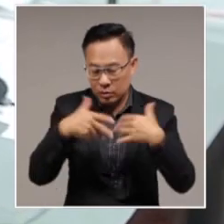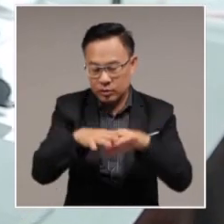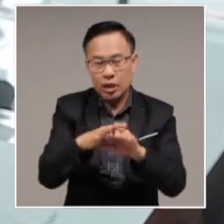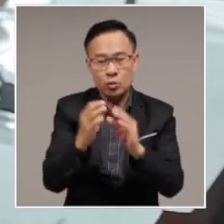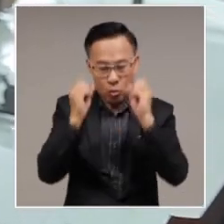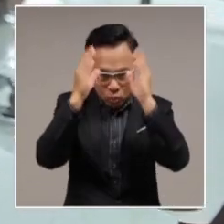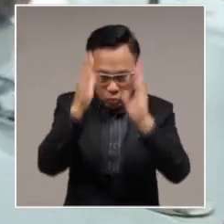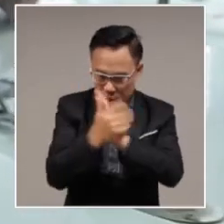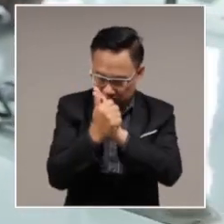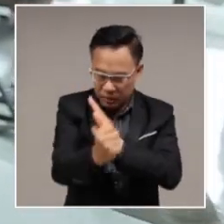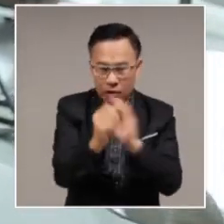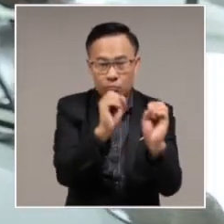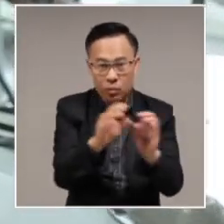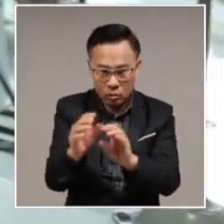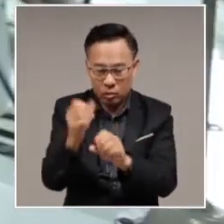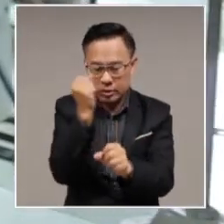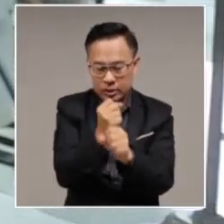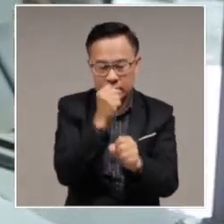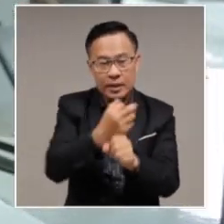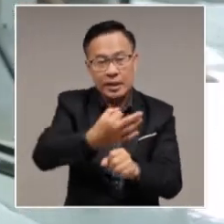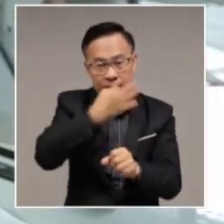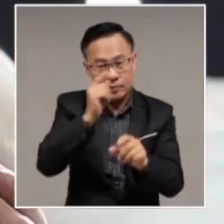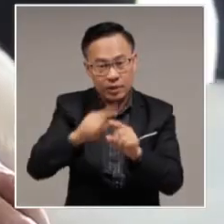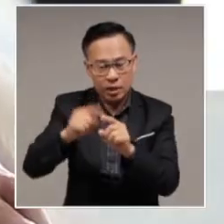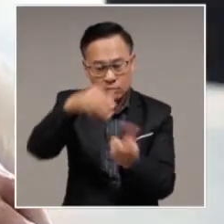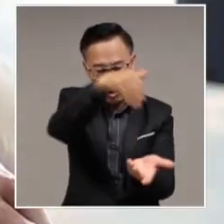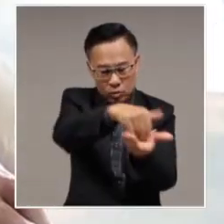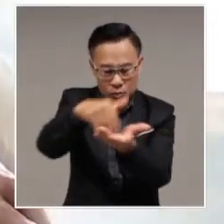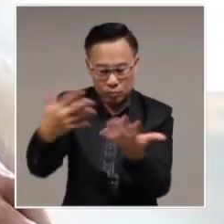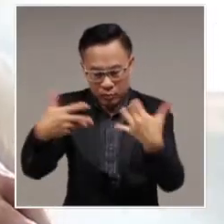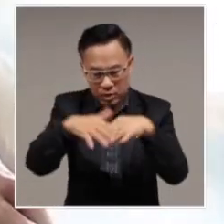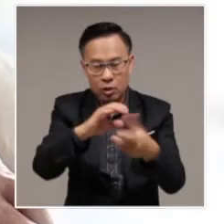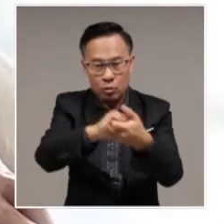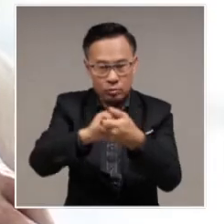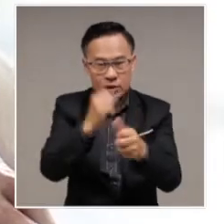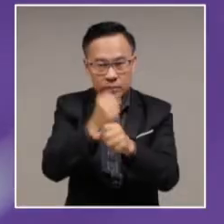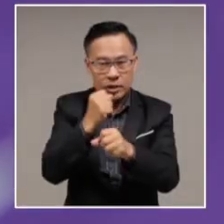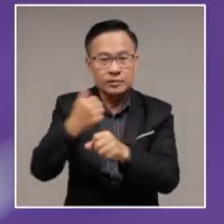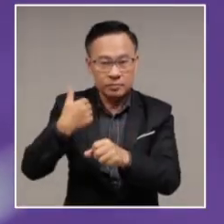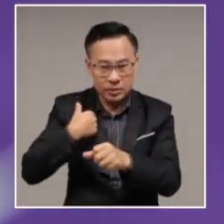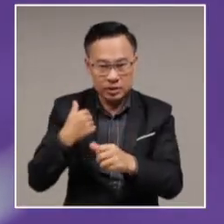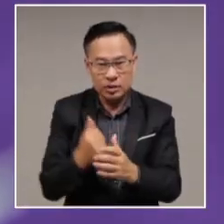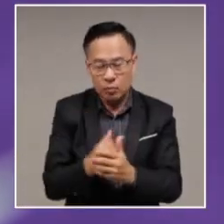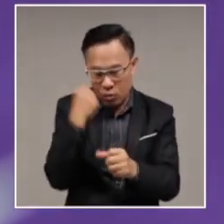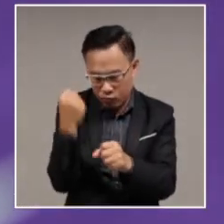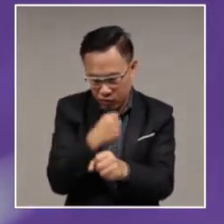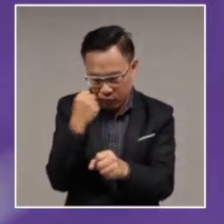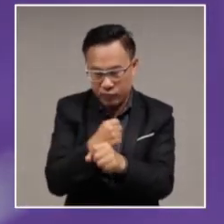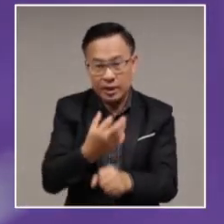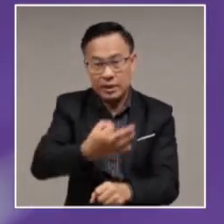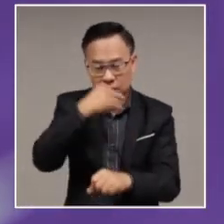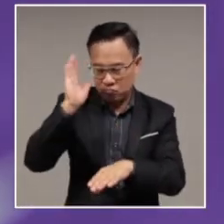ามีการประสานงานที่เป็นหน่วยงานร่วมอะค่ะที่จะมาดูแลในเรื่องอาชีพให้เขานะคะที่เหมาะสมนะคะ